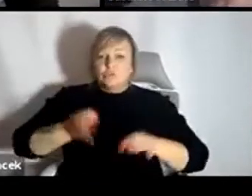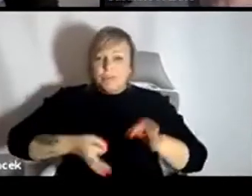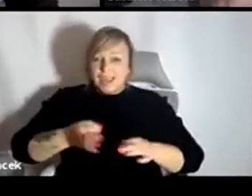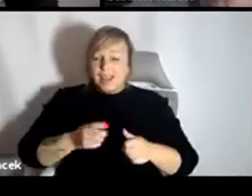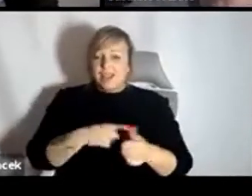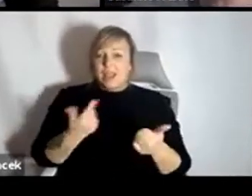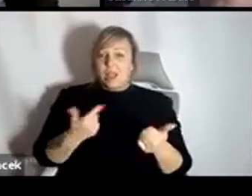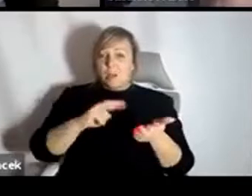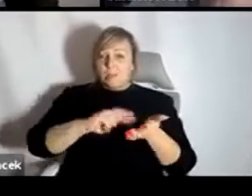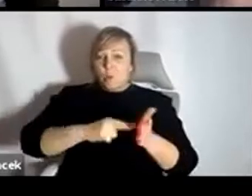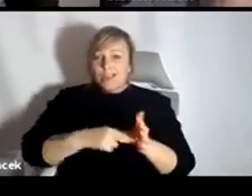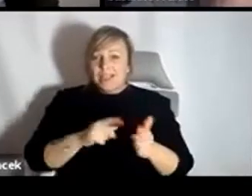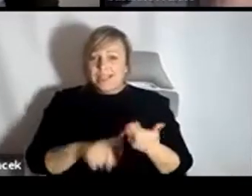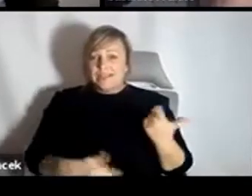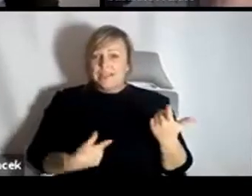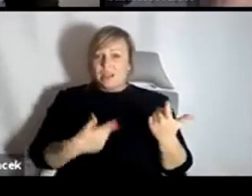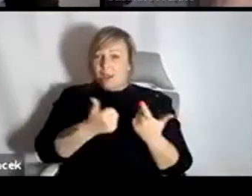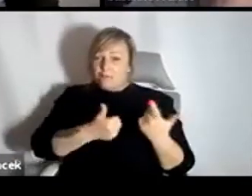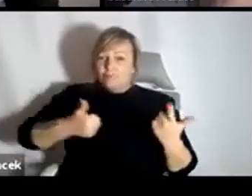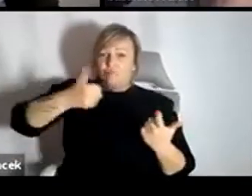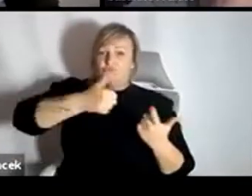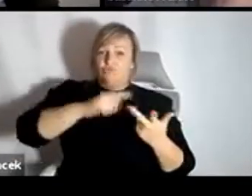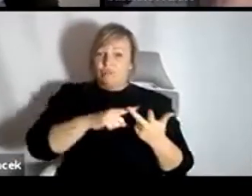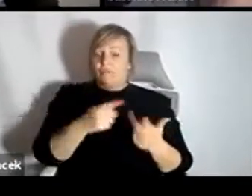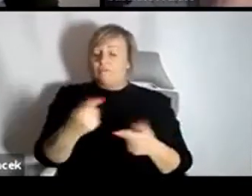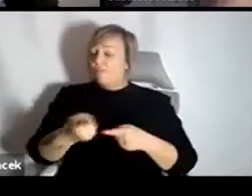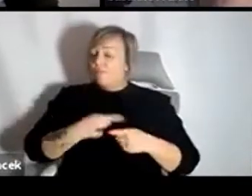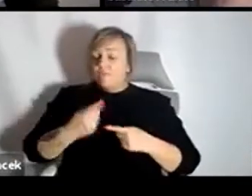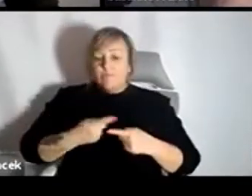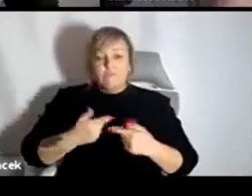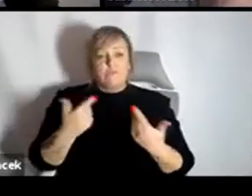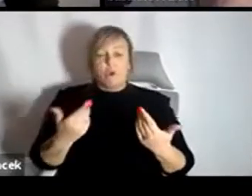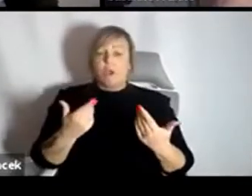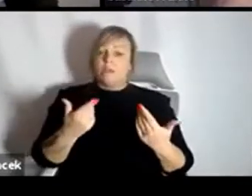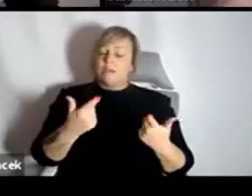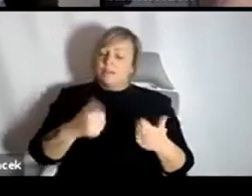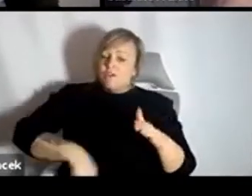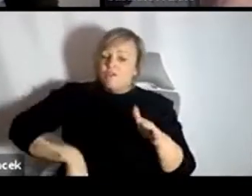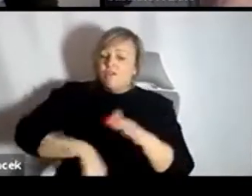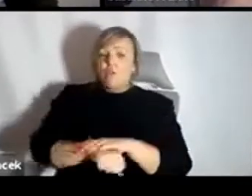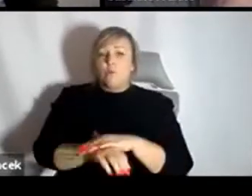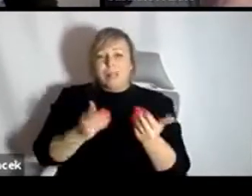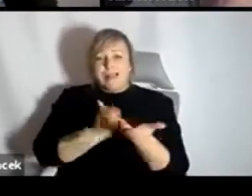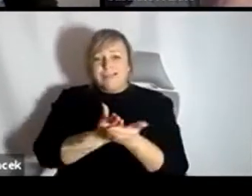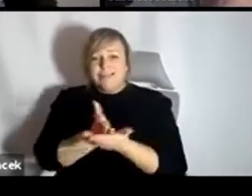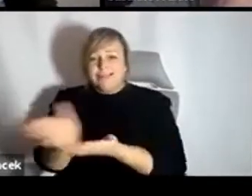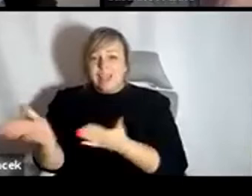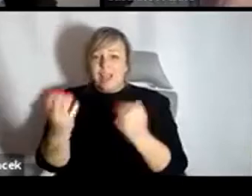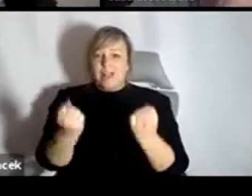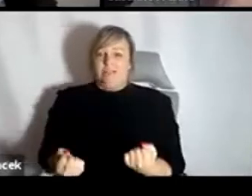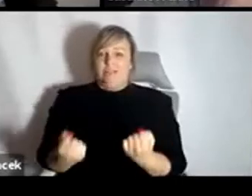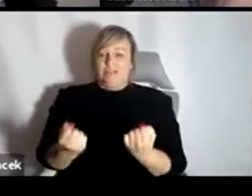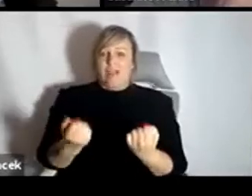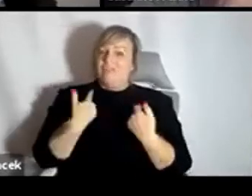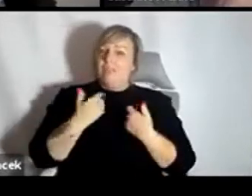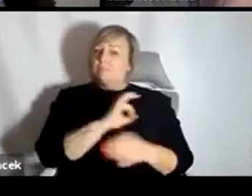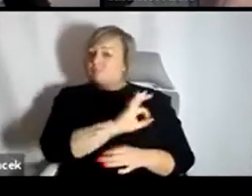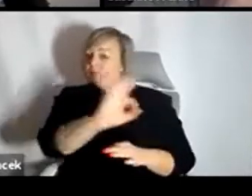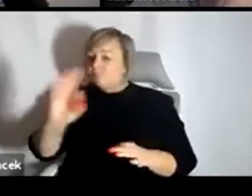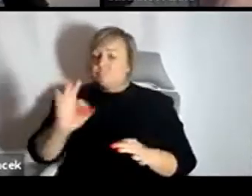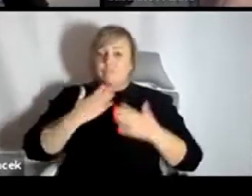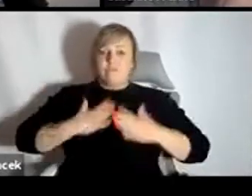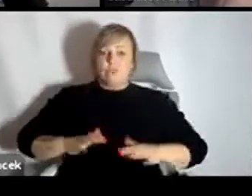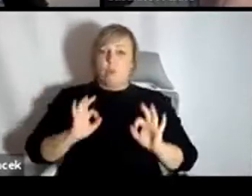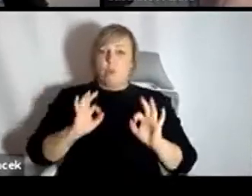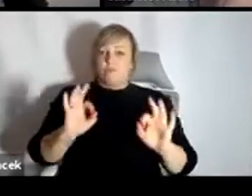fordern nun und verstärkt einen Fußball mit Nachhaltigkeit und Gemeinwohlorientierung. Was aber